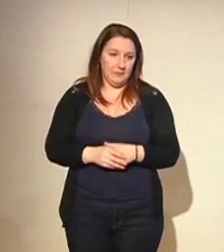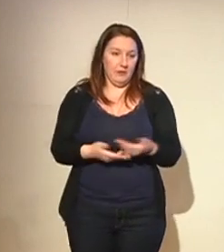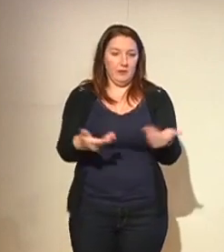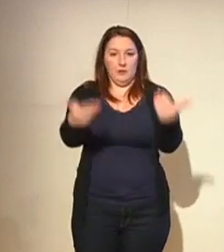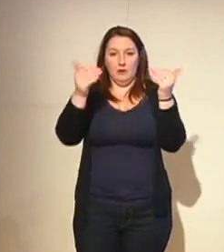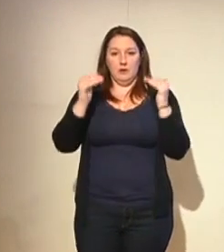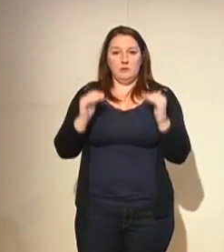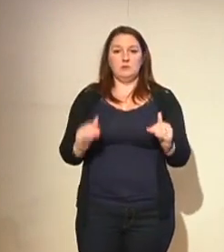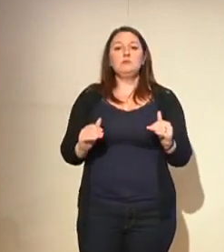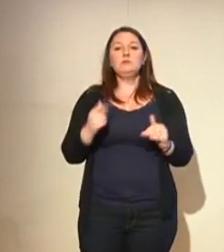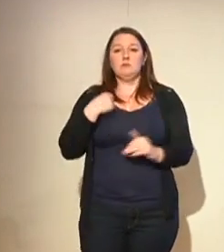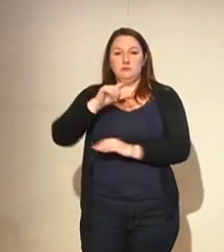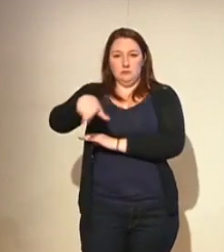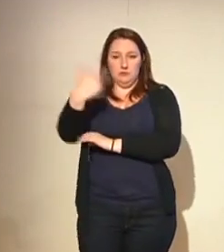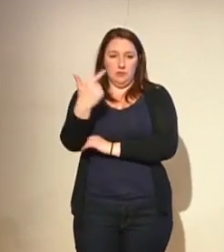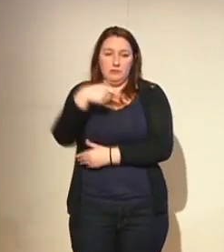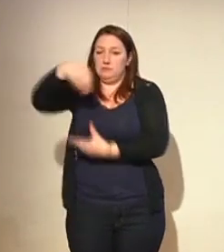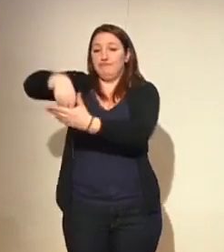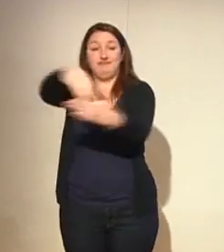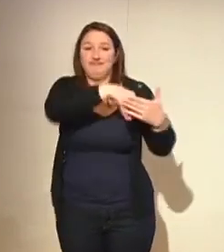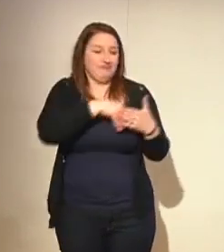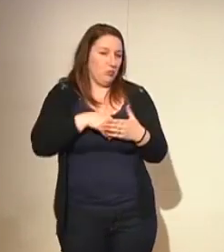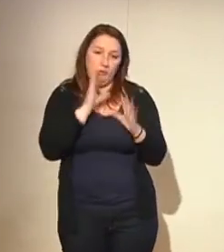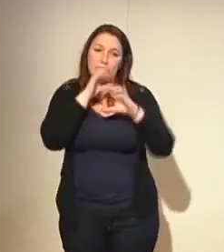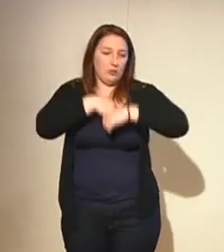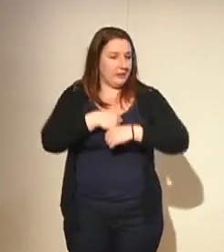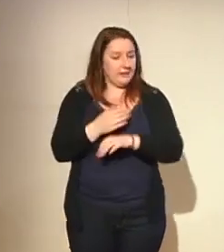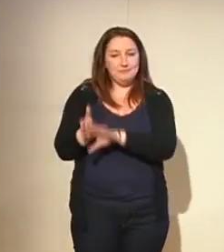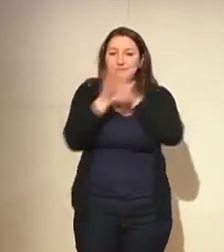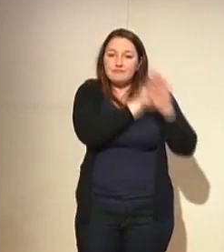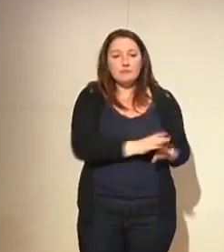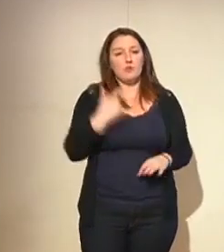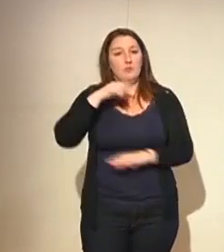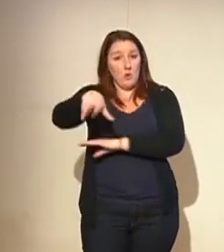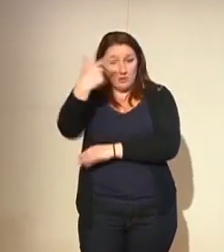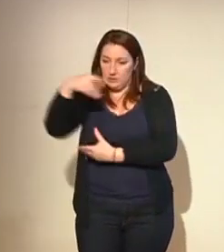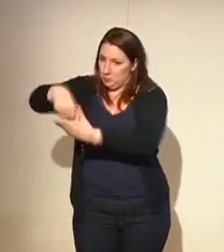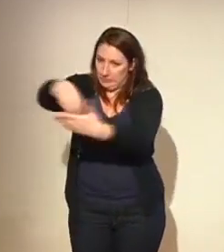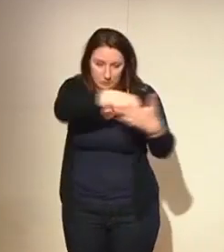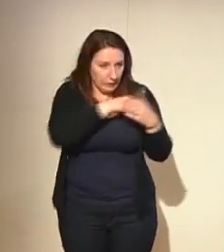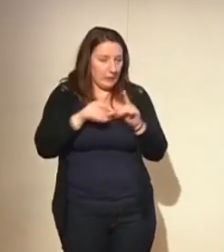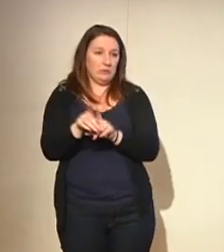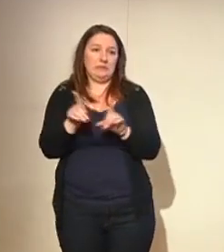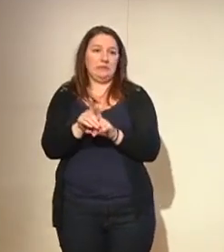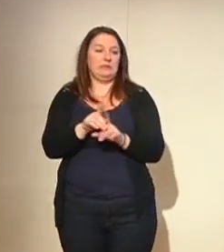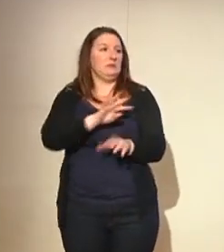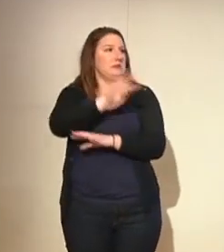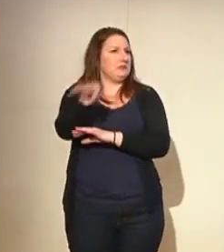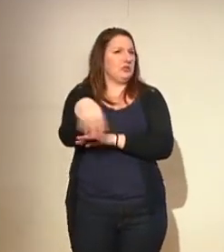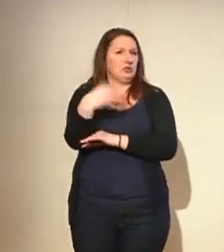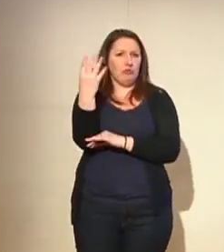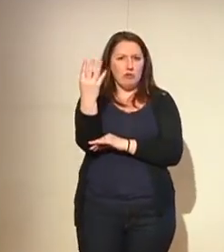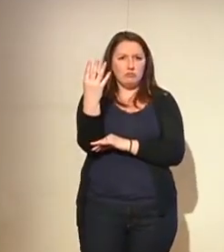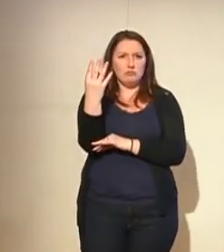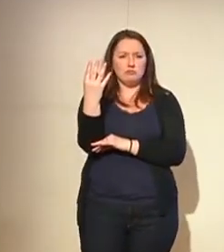passe la 12 ilut il faudra un vote à buletin secret également la 13 il faudra un vote à buletin secret la